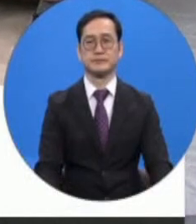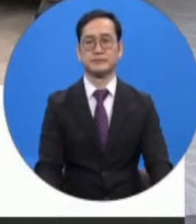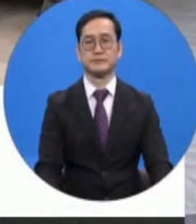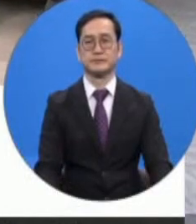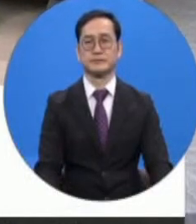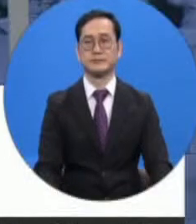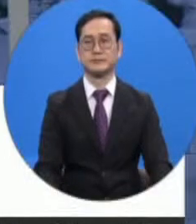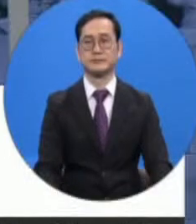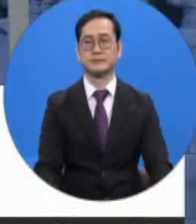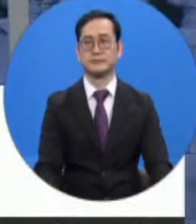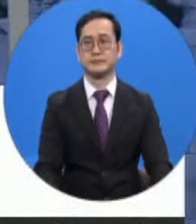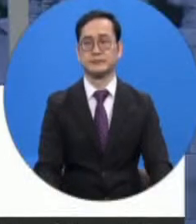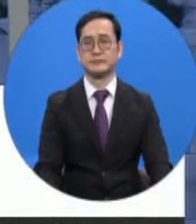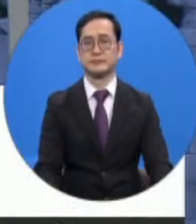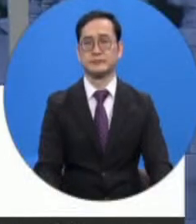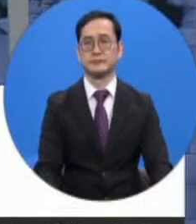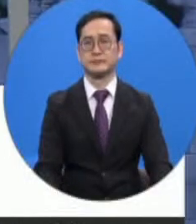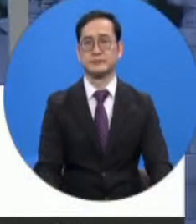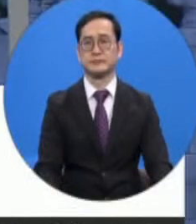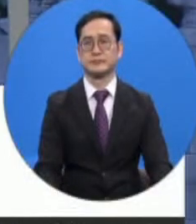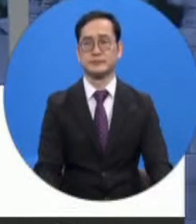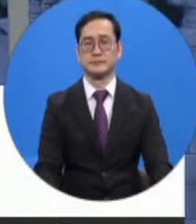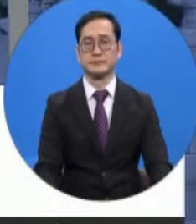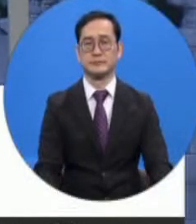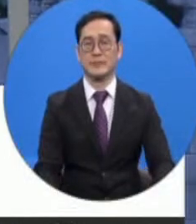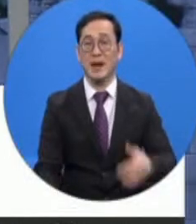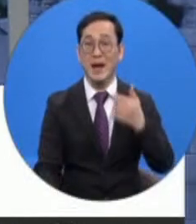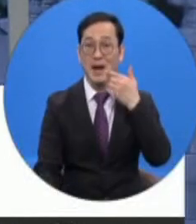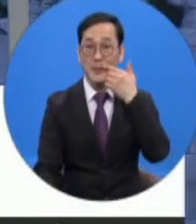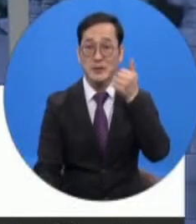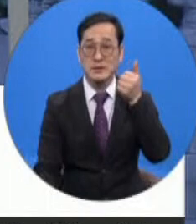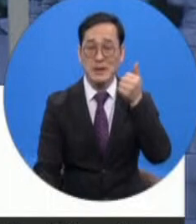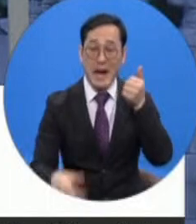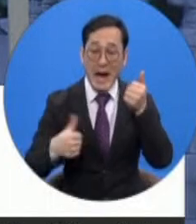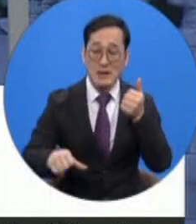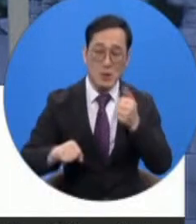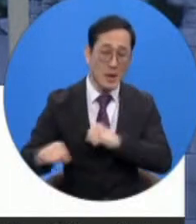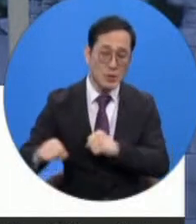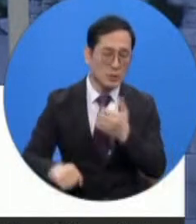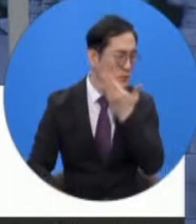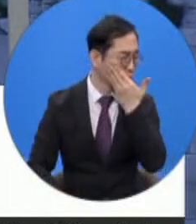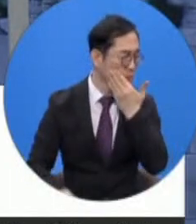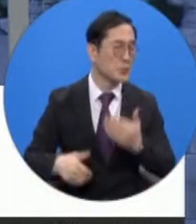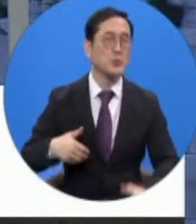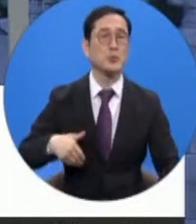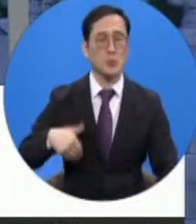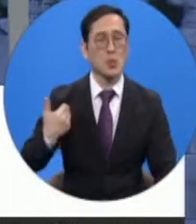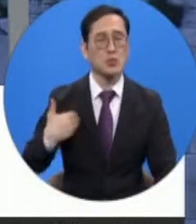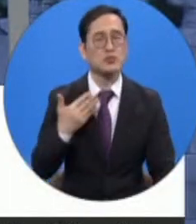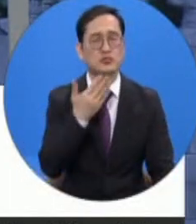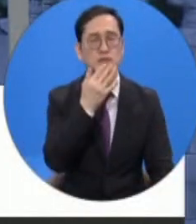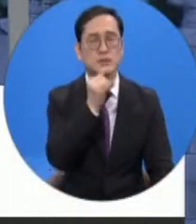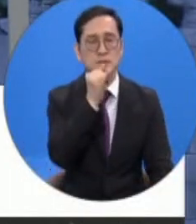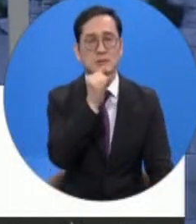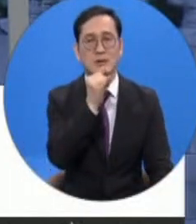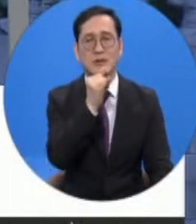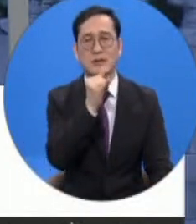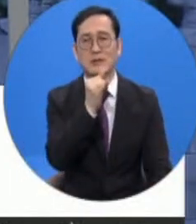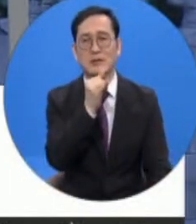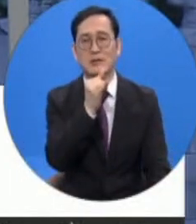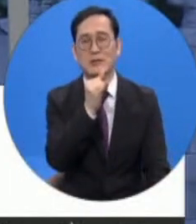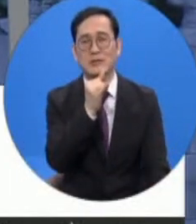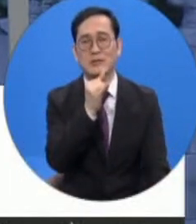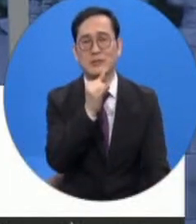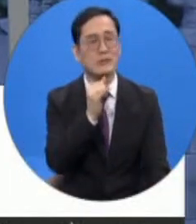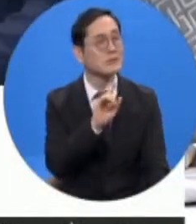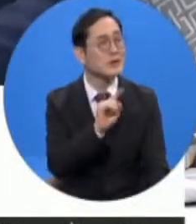해서 아들의 일을 다 할 수 있는 건 아닐진데 당연히 이재명 후보는 뭐 모르고 있었겠죠.